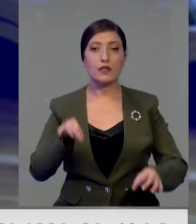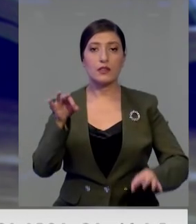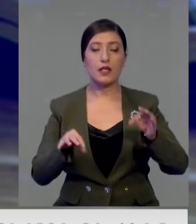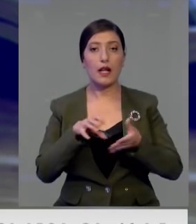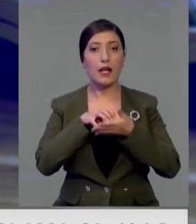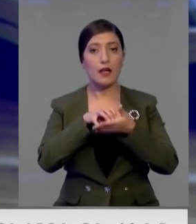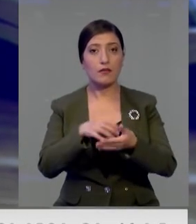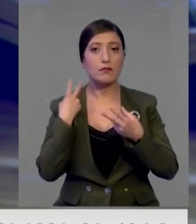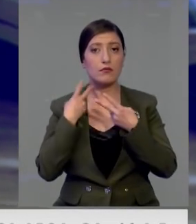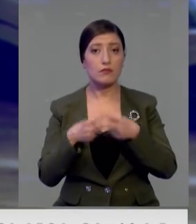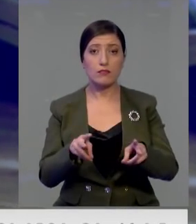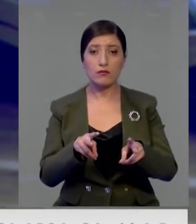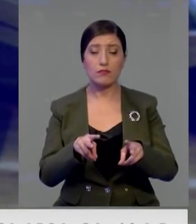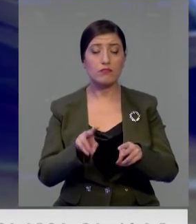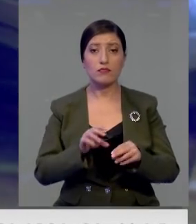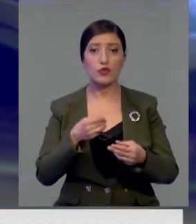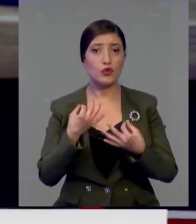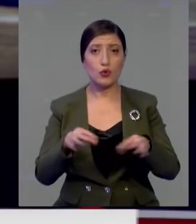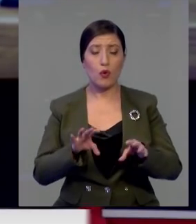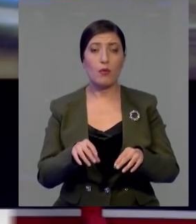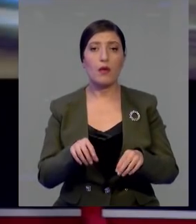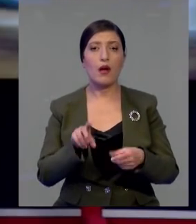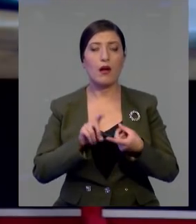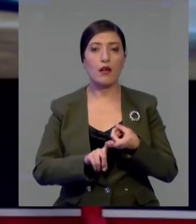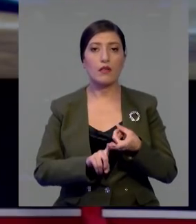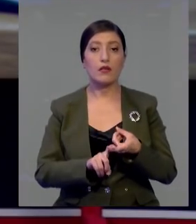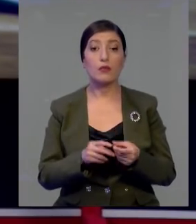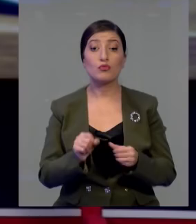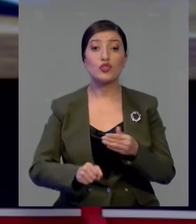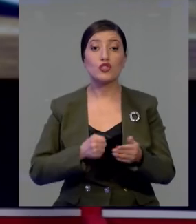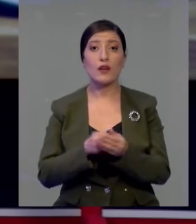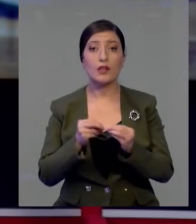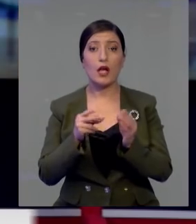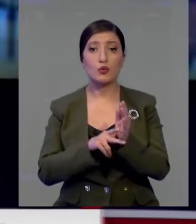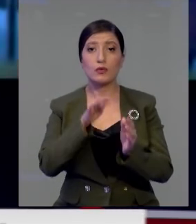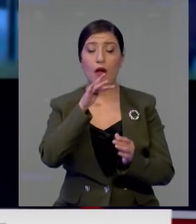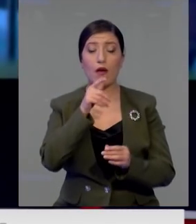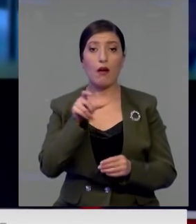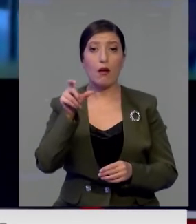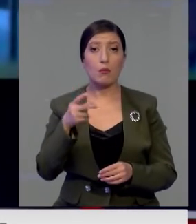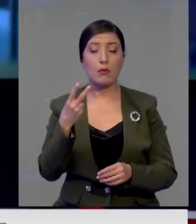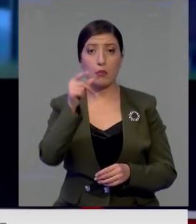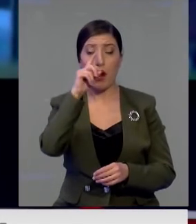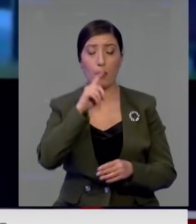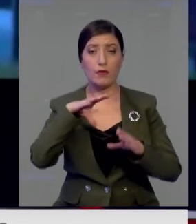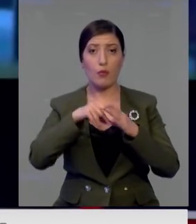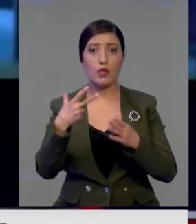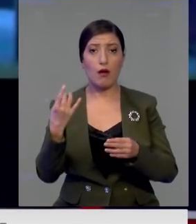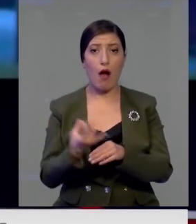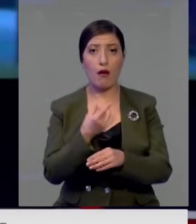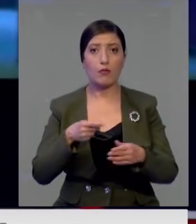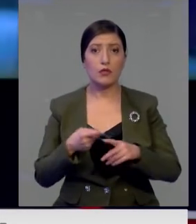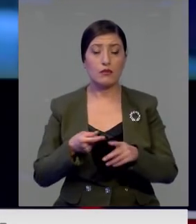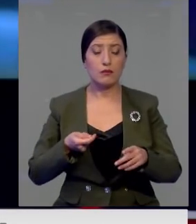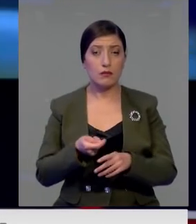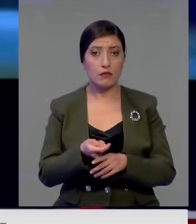դիմաց ազատ չերցակելու վերաբերյալ։ Շարունակենք անչափահասի դանակահարության երրորդ դեպքն է եղել 1 ամսում։ Շամշան Քոմը հայտնում է, որ